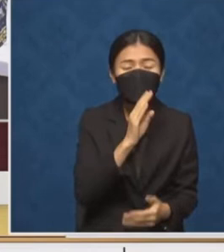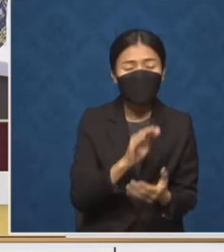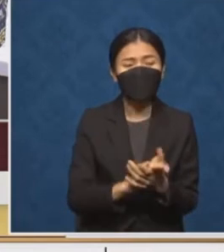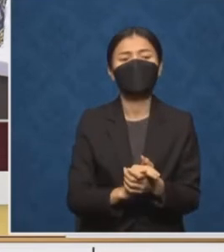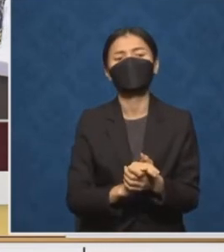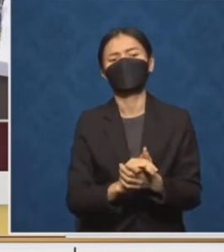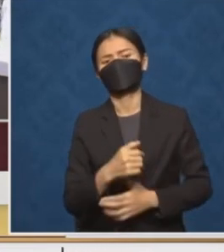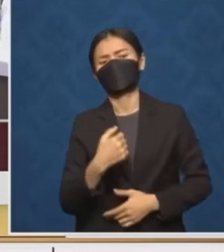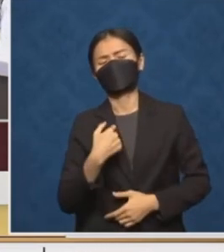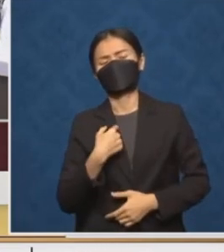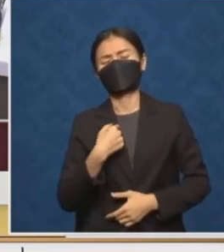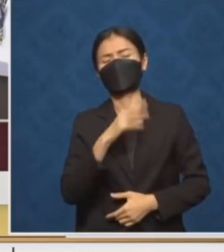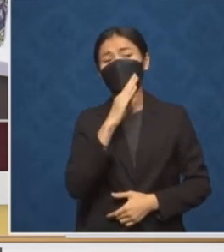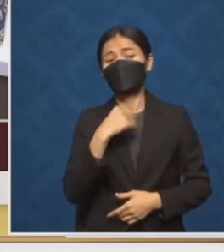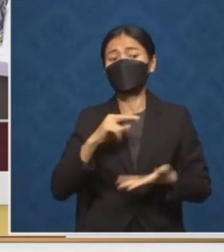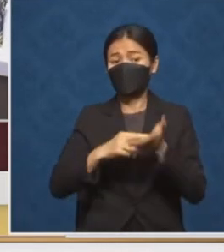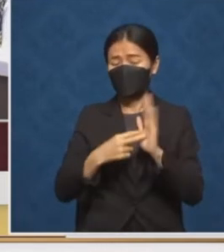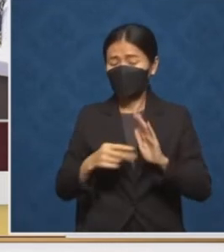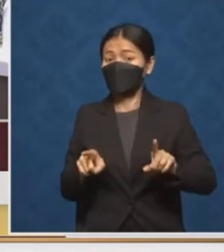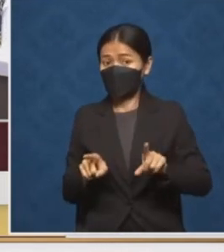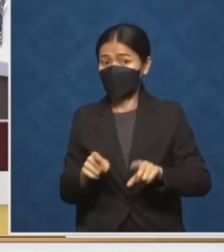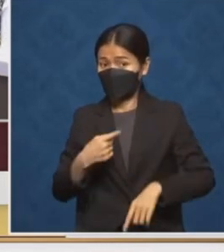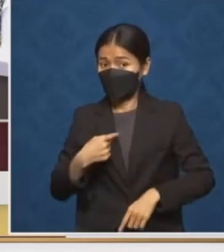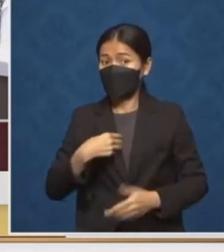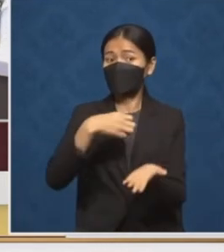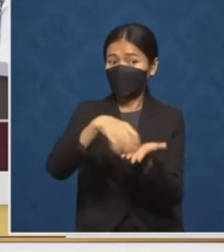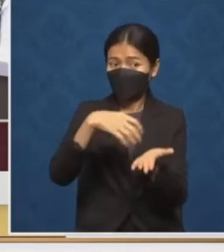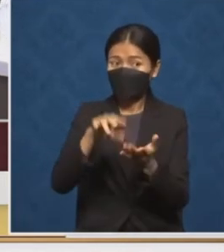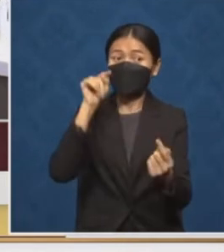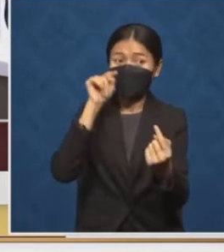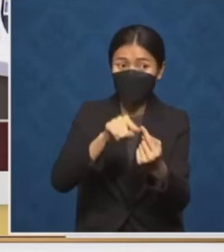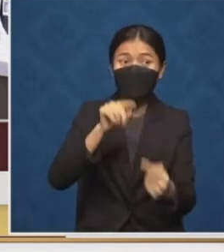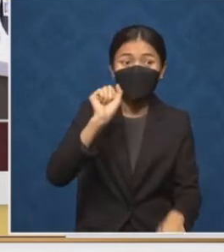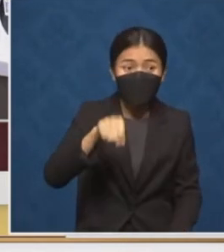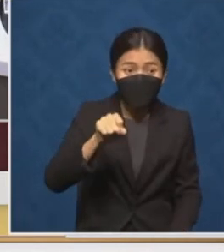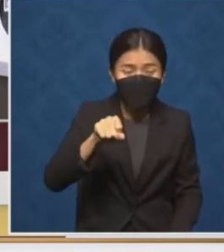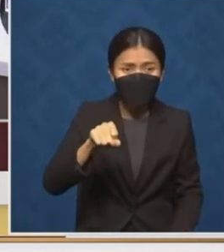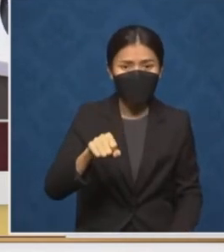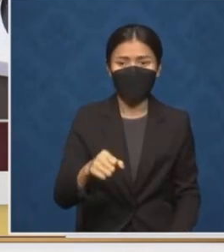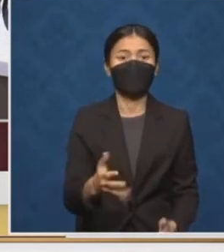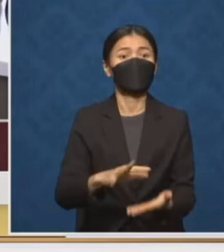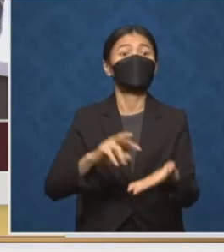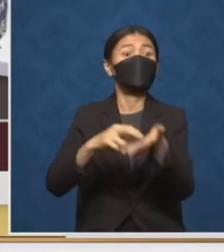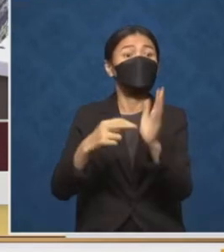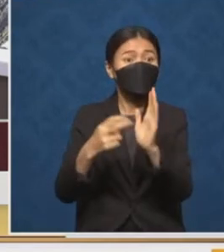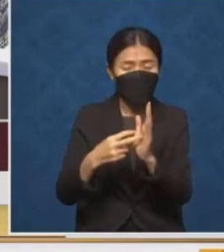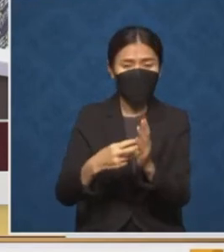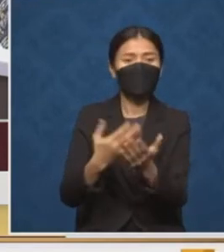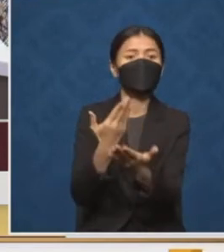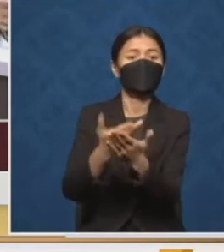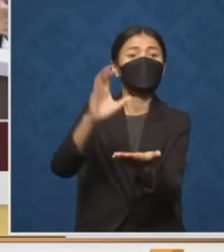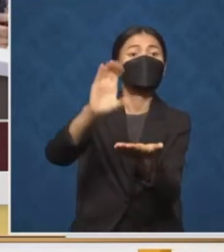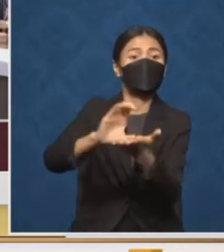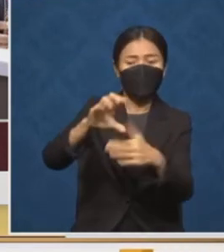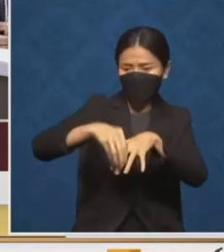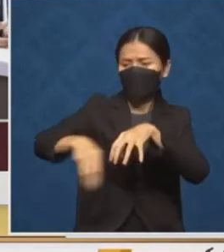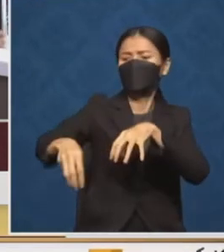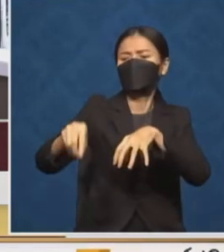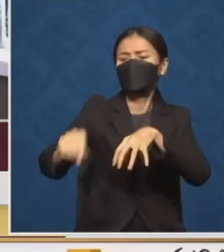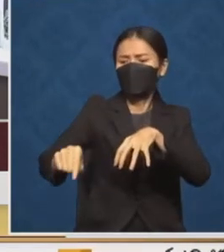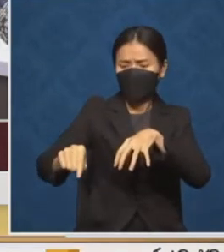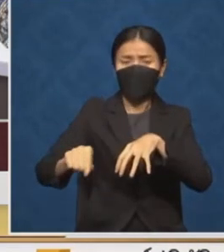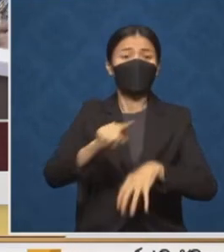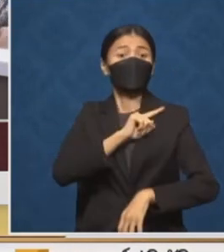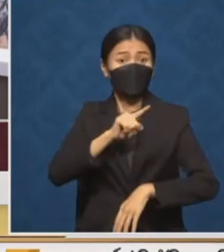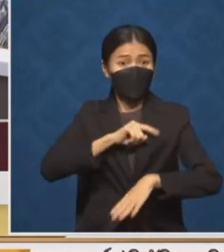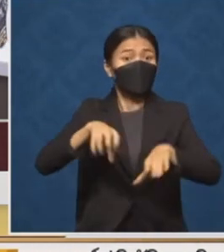จโดยไม่ต้องทำตามรายการทั้งหมดที่เราดูเป็นเล่มๆหลายเล่มมากเสียงบประมาณมหาศาลเสียเว